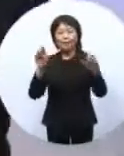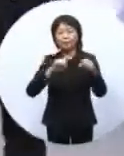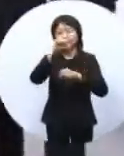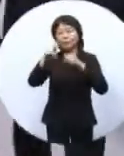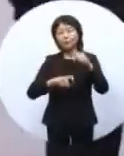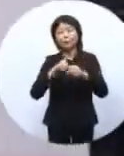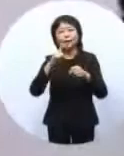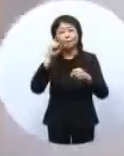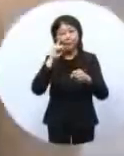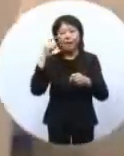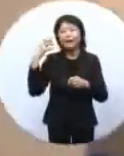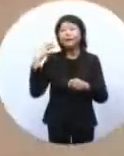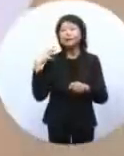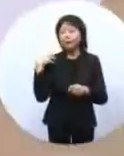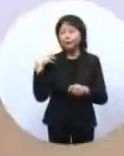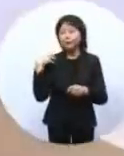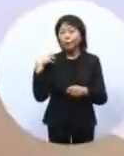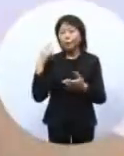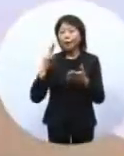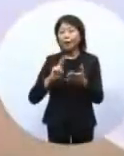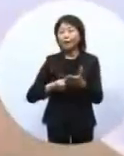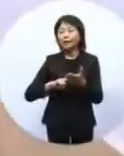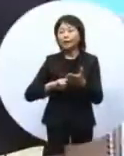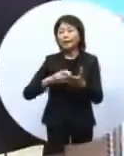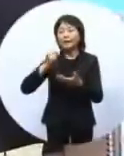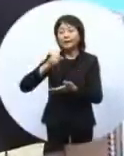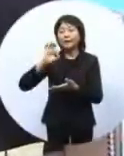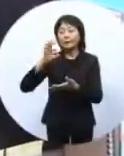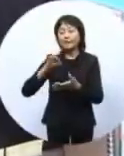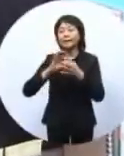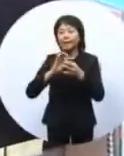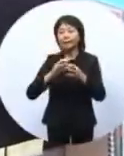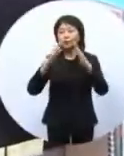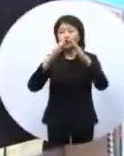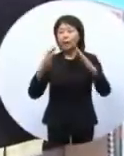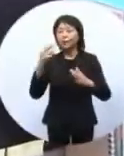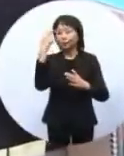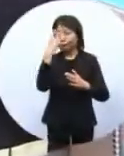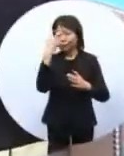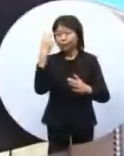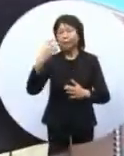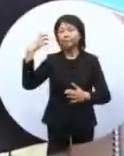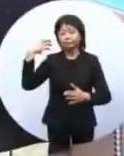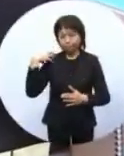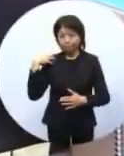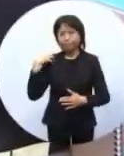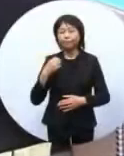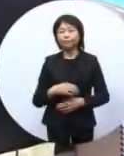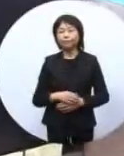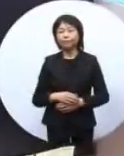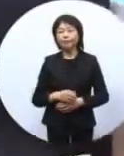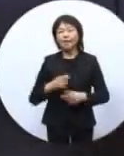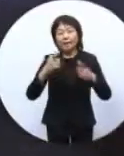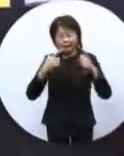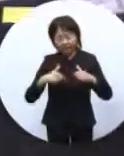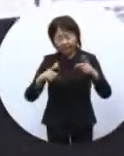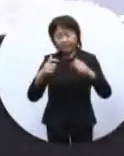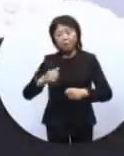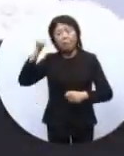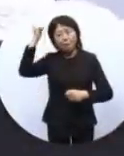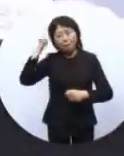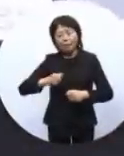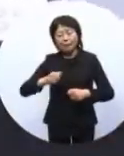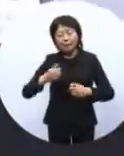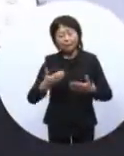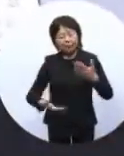担当業務は固定資産税に関する家屋の調査を行っているそうです。 いつも朝は戦争だと思